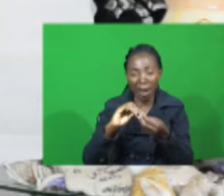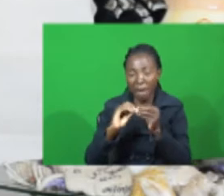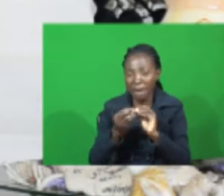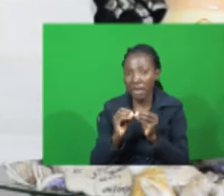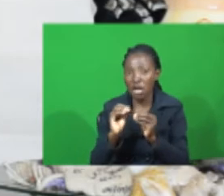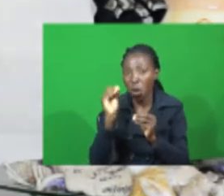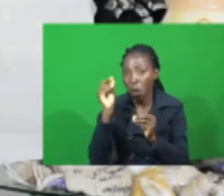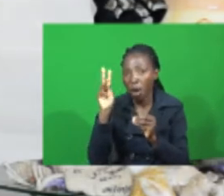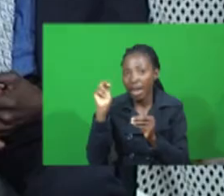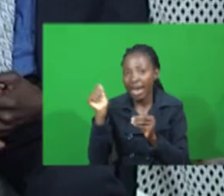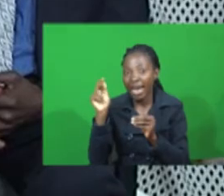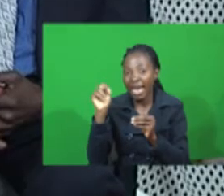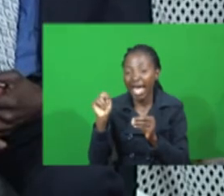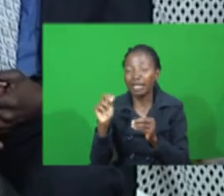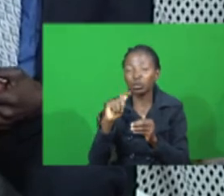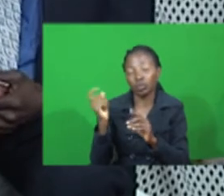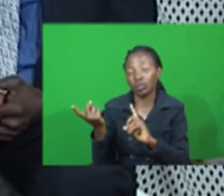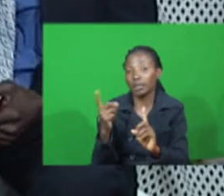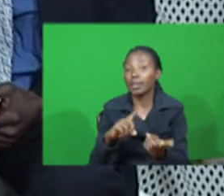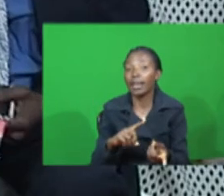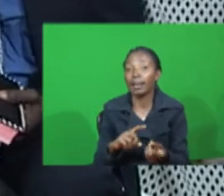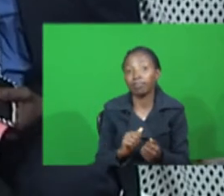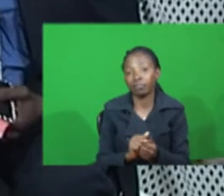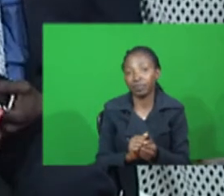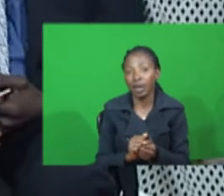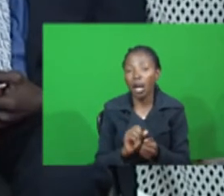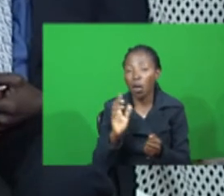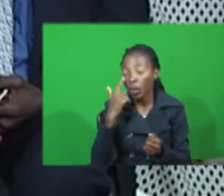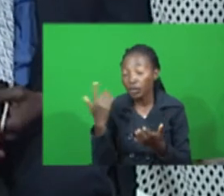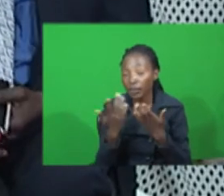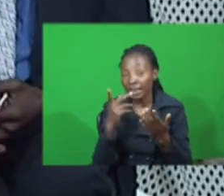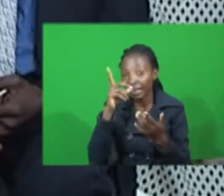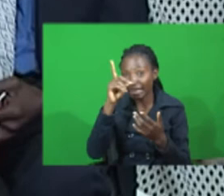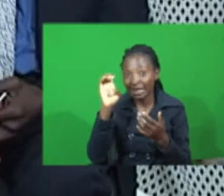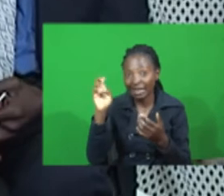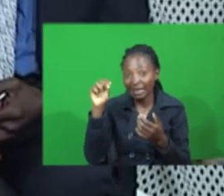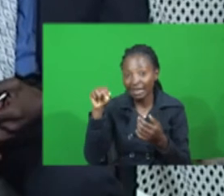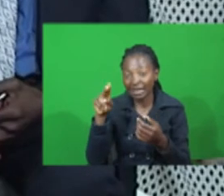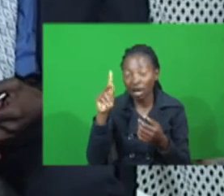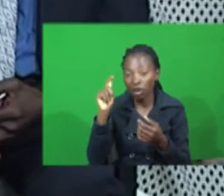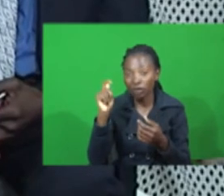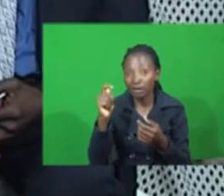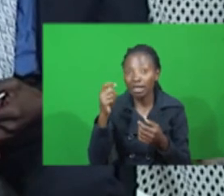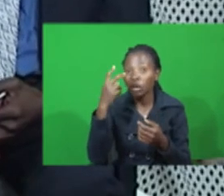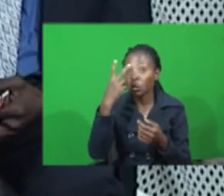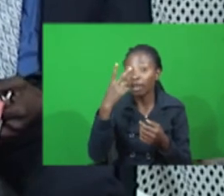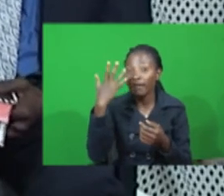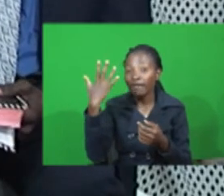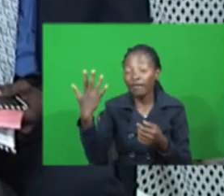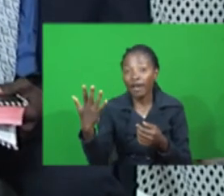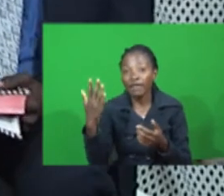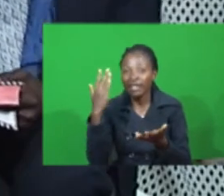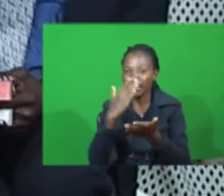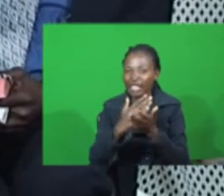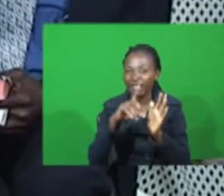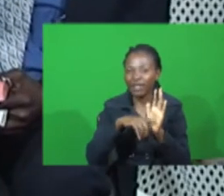afe. Chichiri kuitika pamunhu? Zvaiitika kana mukaenda kuna Deuteronomy chapter 25. Deuteronomy 25 mukazoverenga